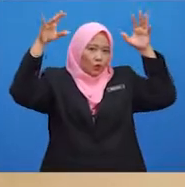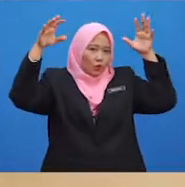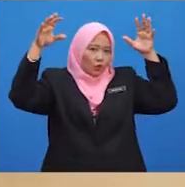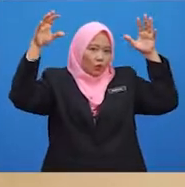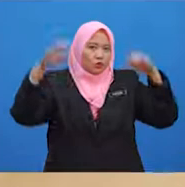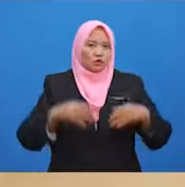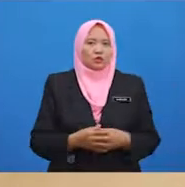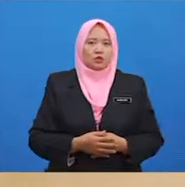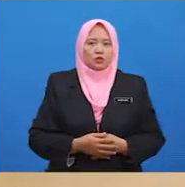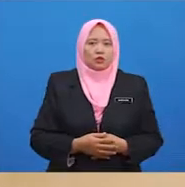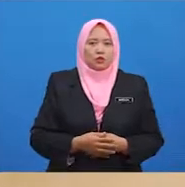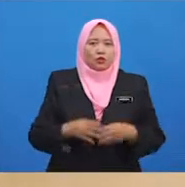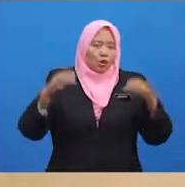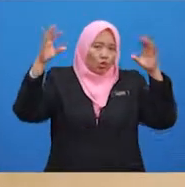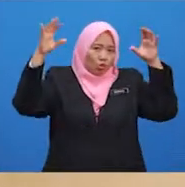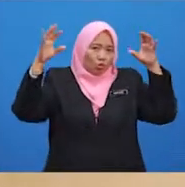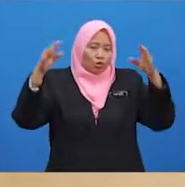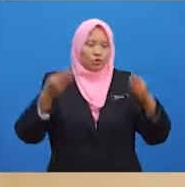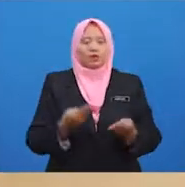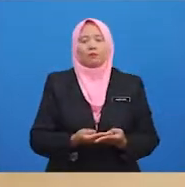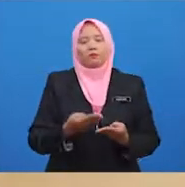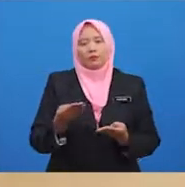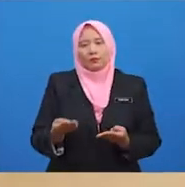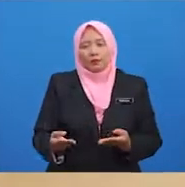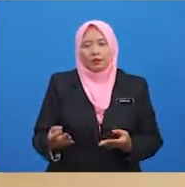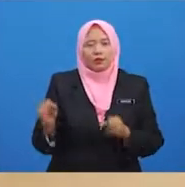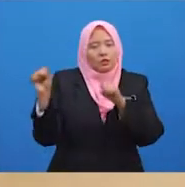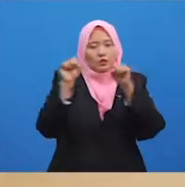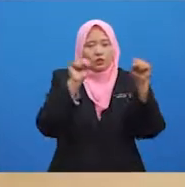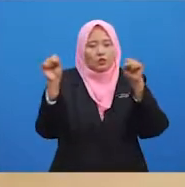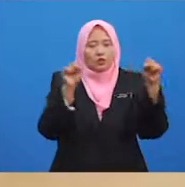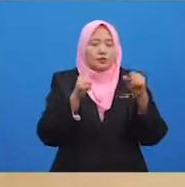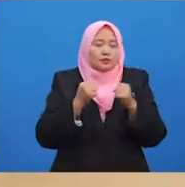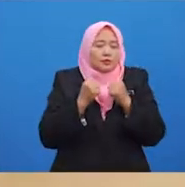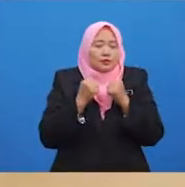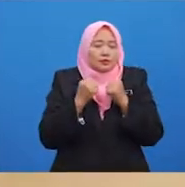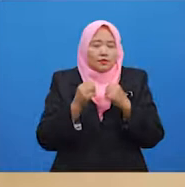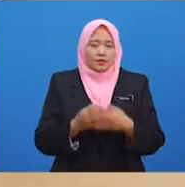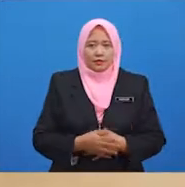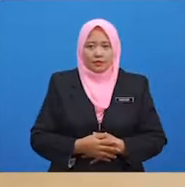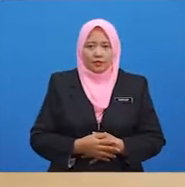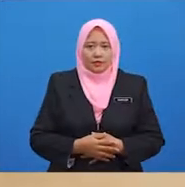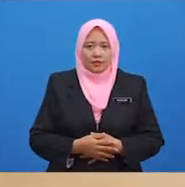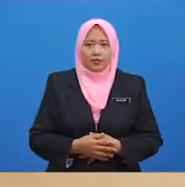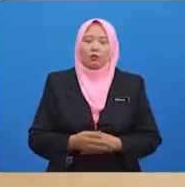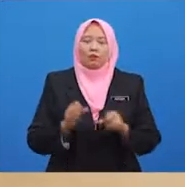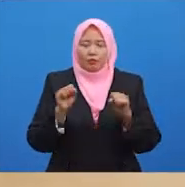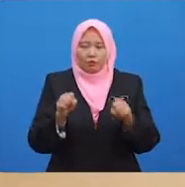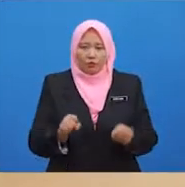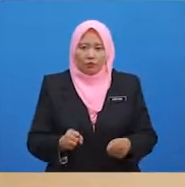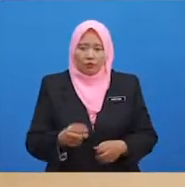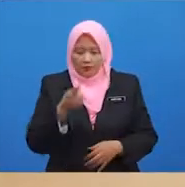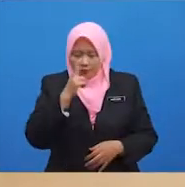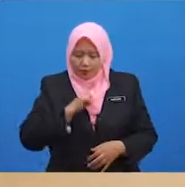hujan menyujukkan suasana dan jiwa manusia. Kedinginan yang disebarkan mampu meredakan